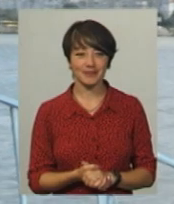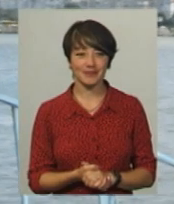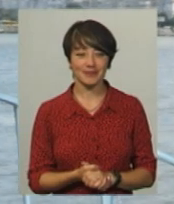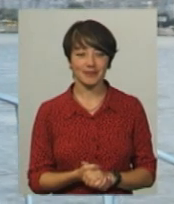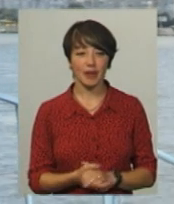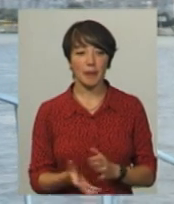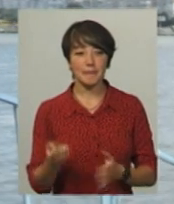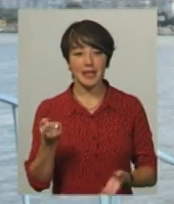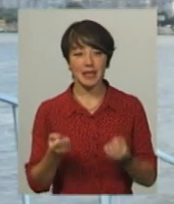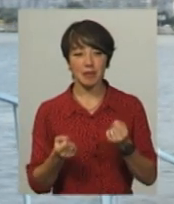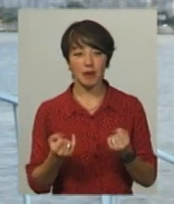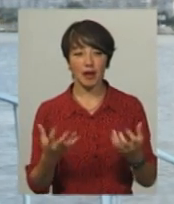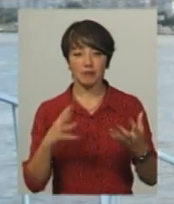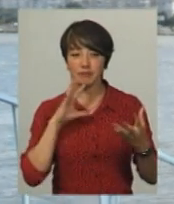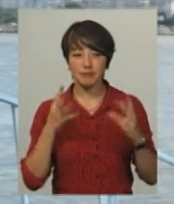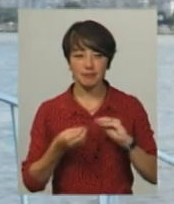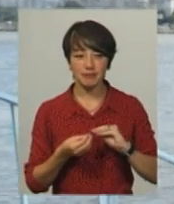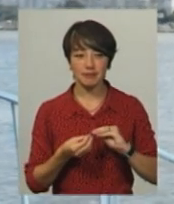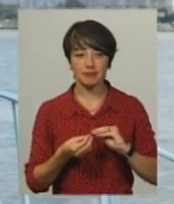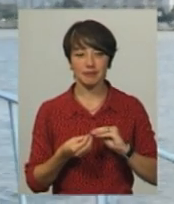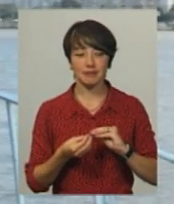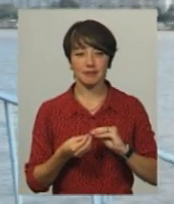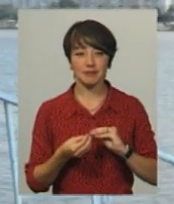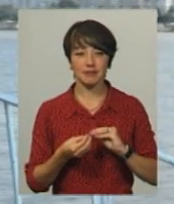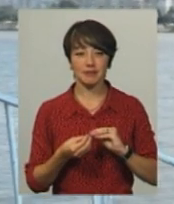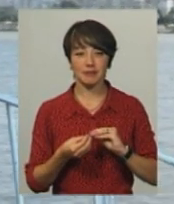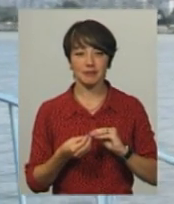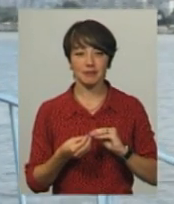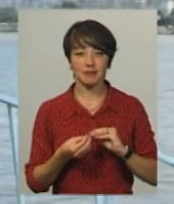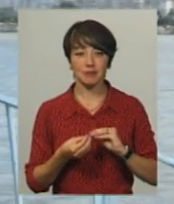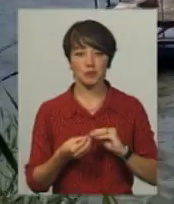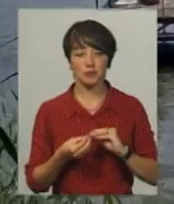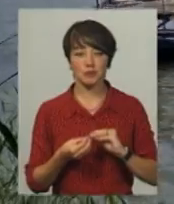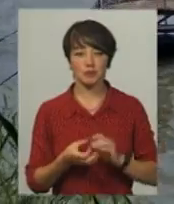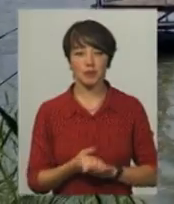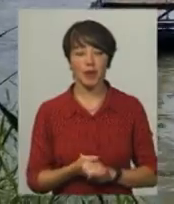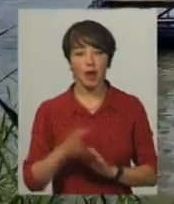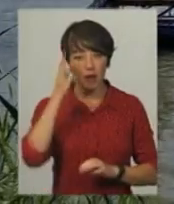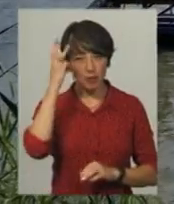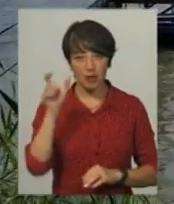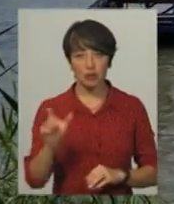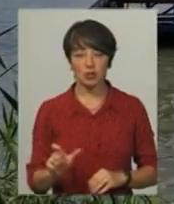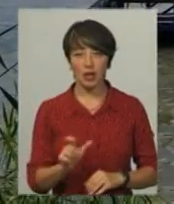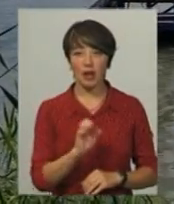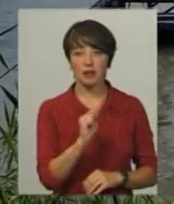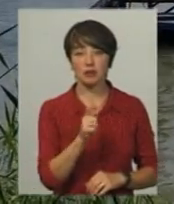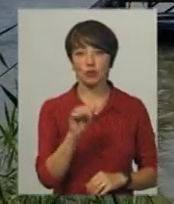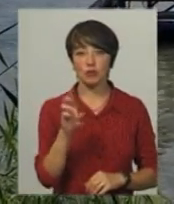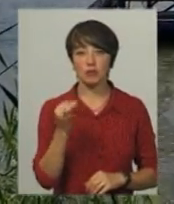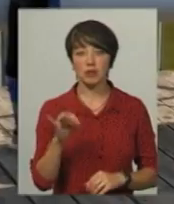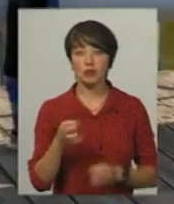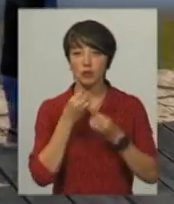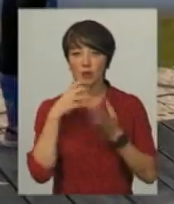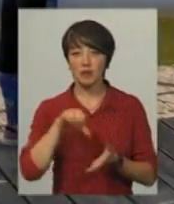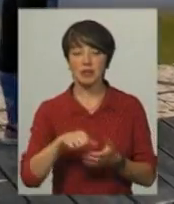це і общий язик, це дуже велику роль грає. Хмельничанка Анастасія Губай, щоб добре виступити на